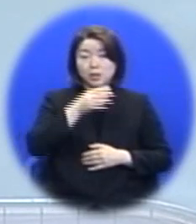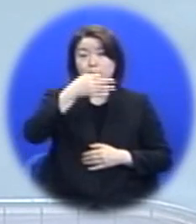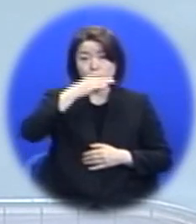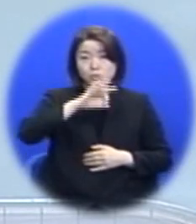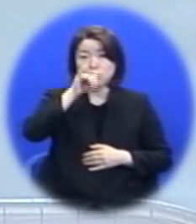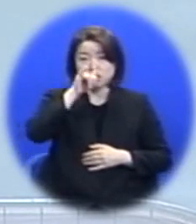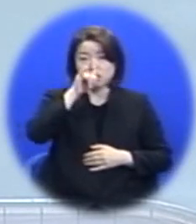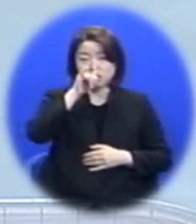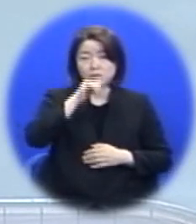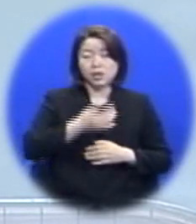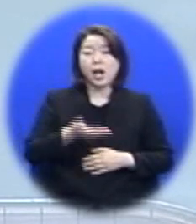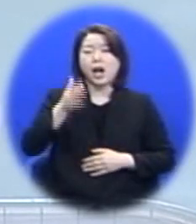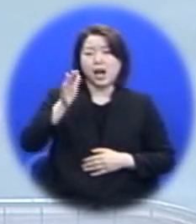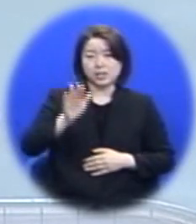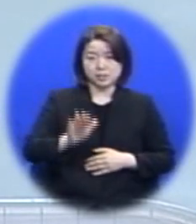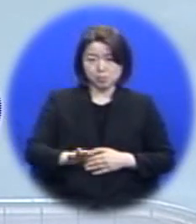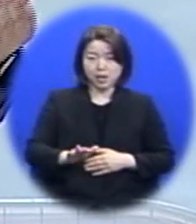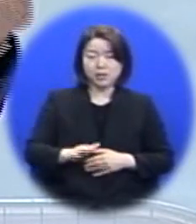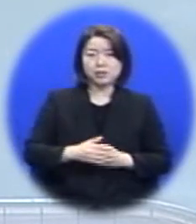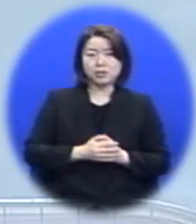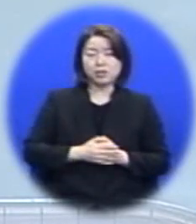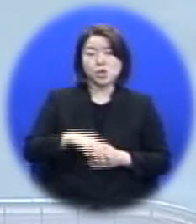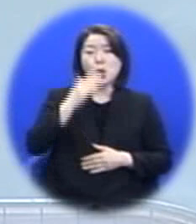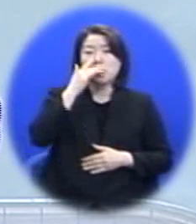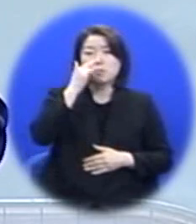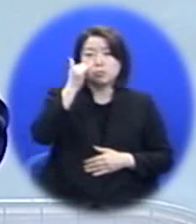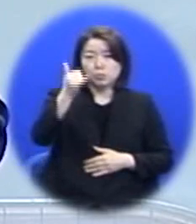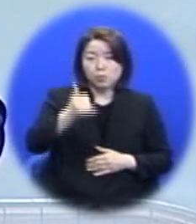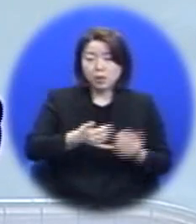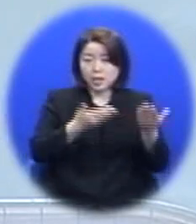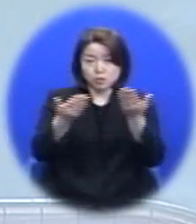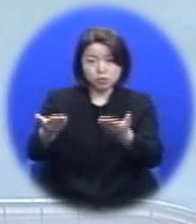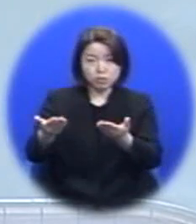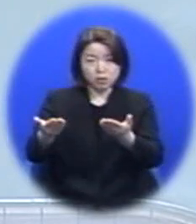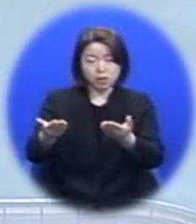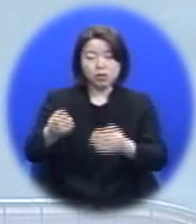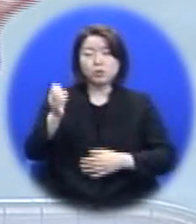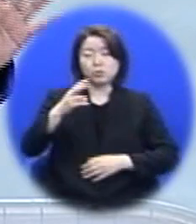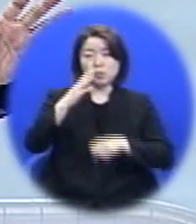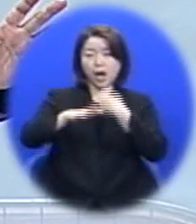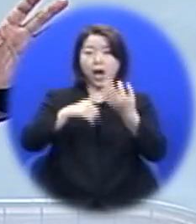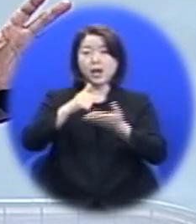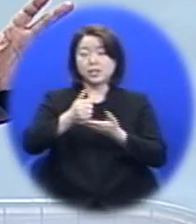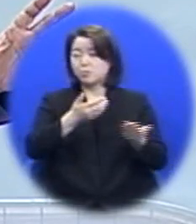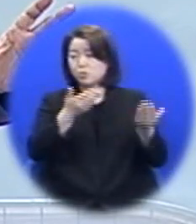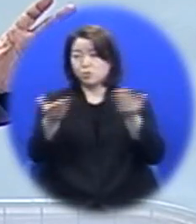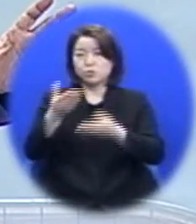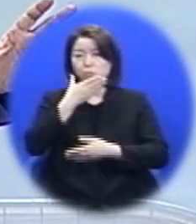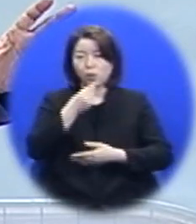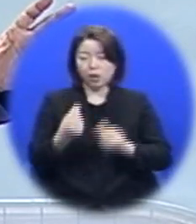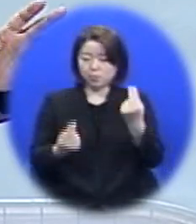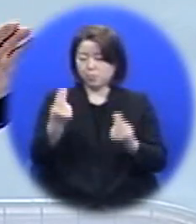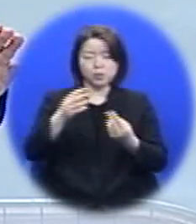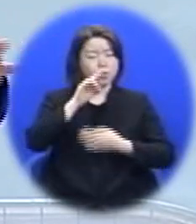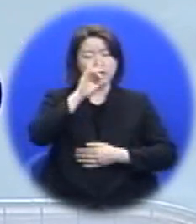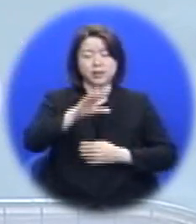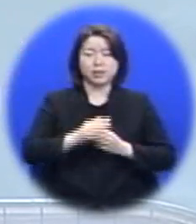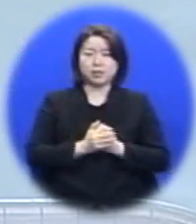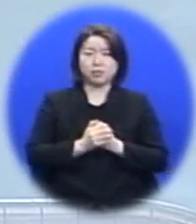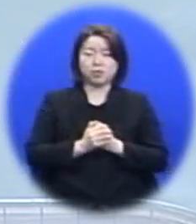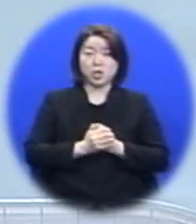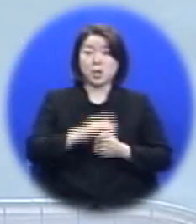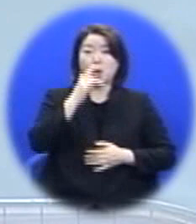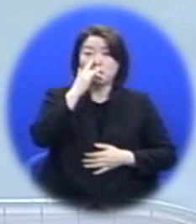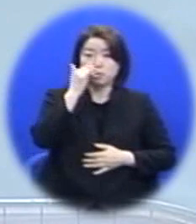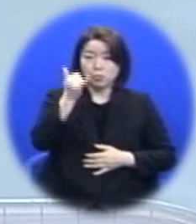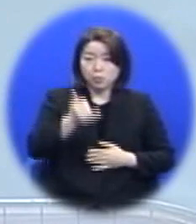유익하지요. 그렇지만 부모가 주는 것하고 하나님이 주시는 복하고는 비교가 안 됩니다. 부모님이 주는